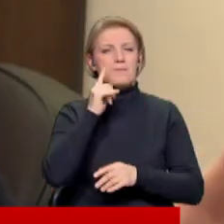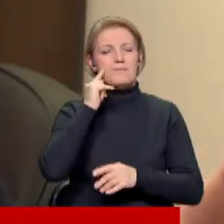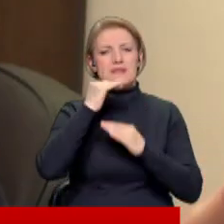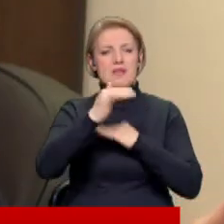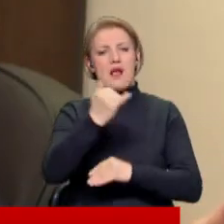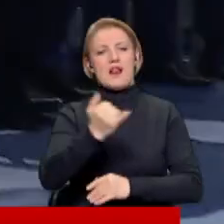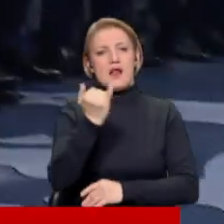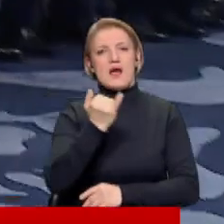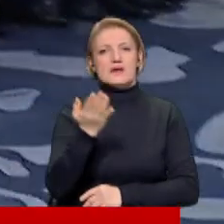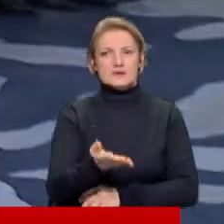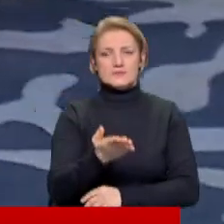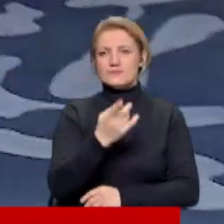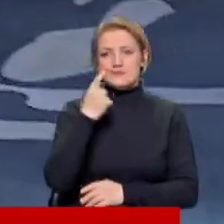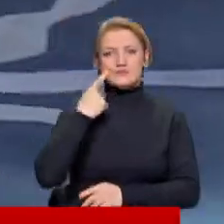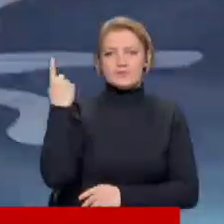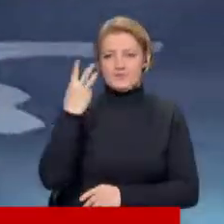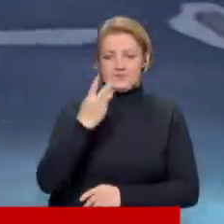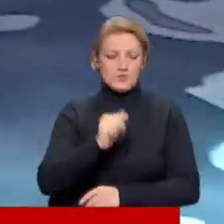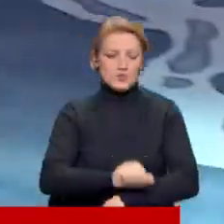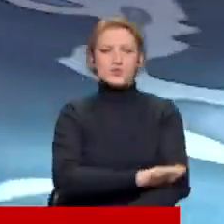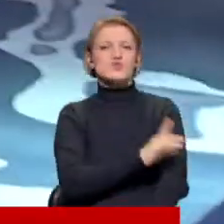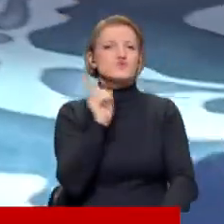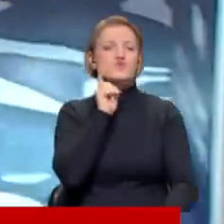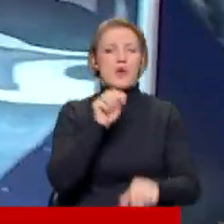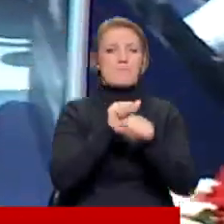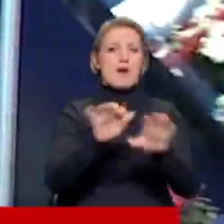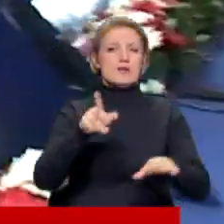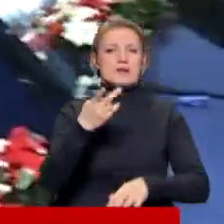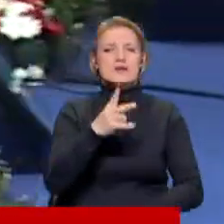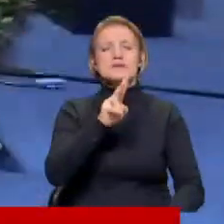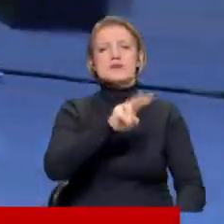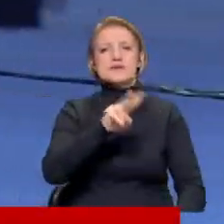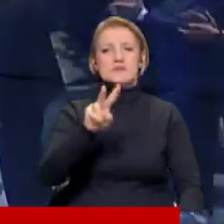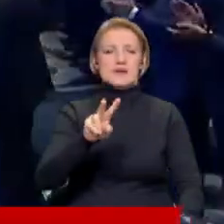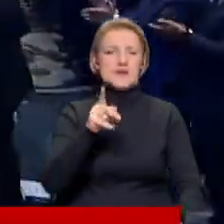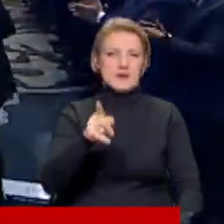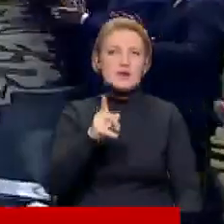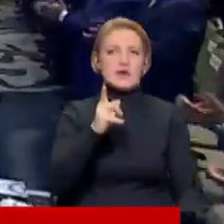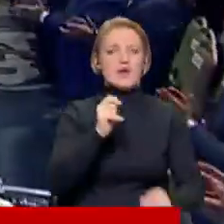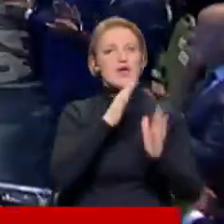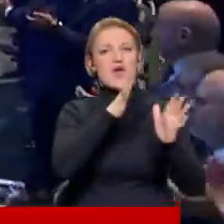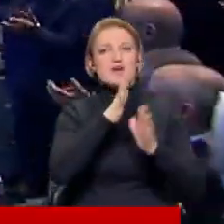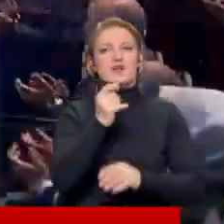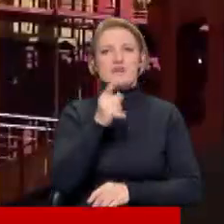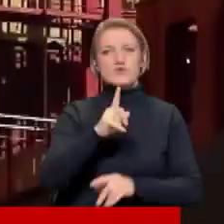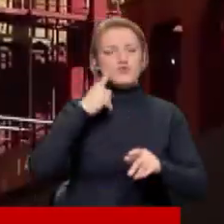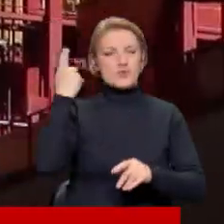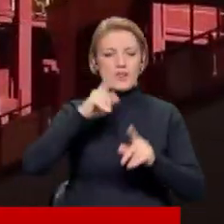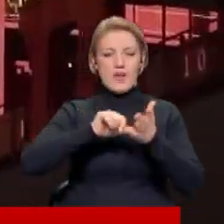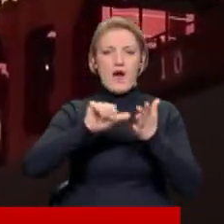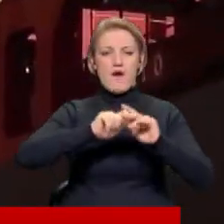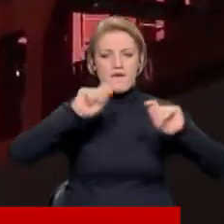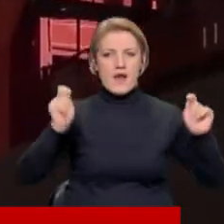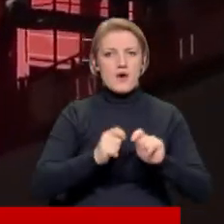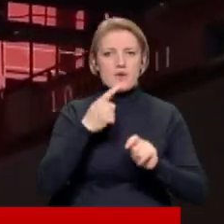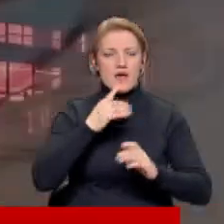alay etmekten başka bir şey değildir Cumhurbaşkanı Erdoğan Gurur duyarak paylaştı 202 ihracat rakamlarını Cumhuriyet tarihinin rekoru dedi muhalefet